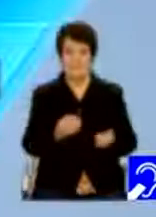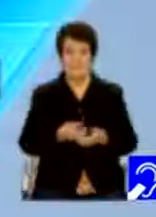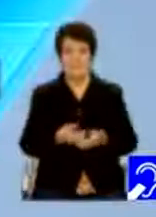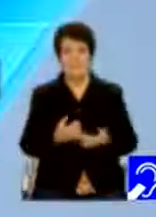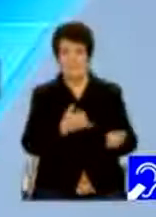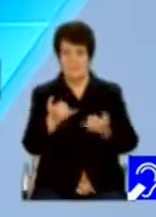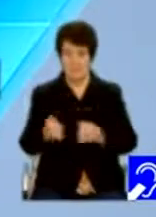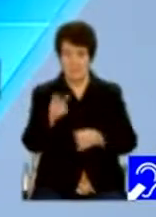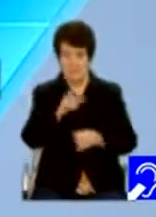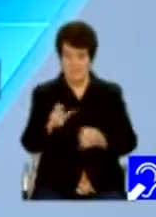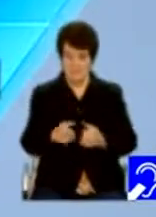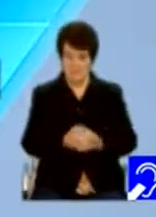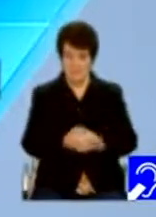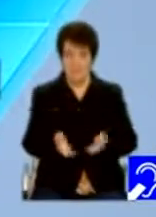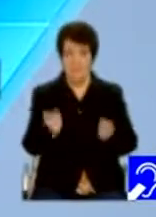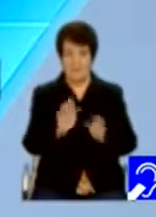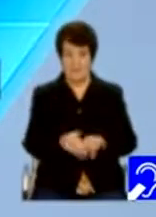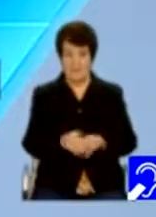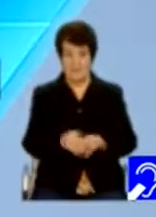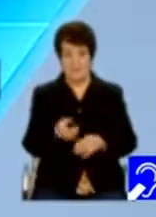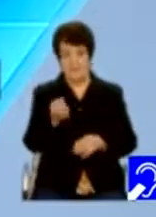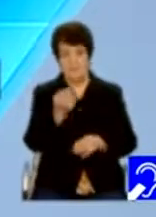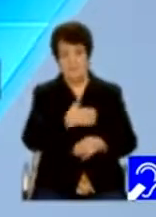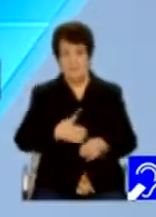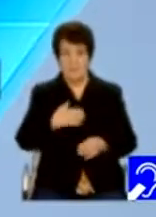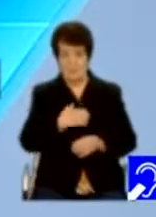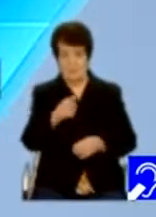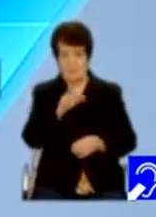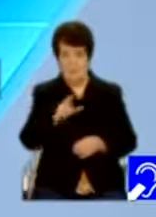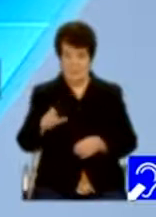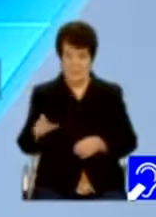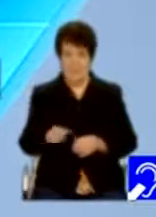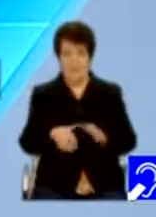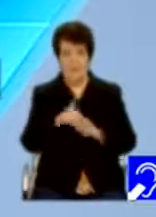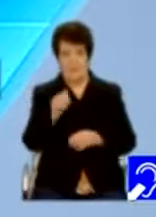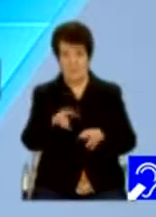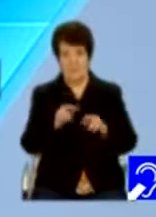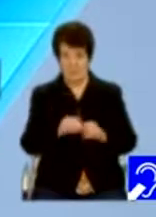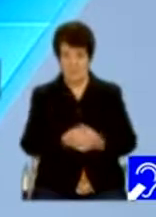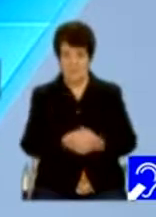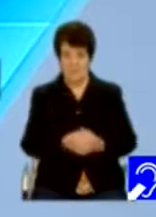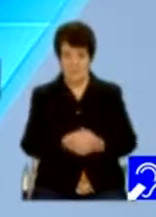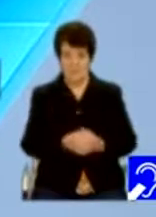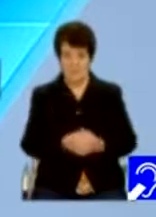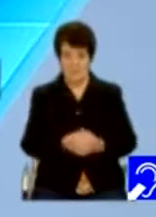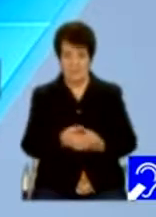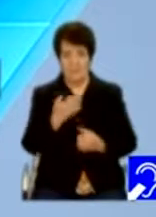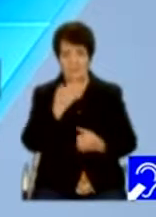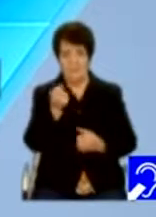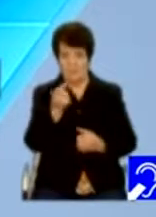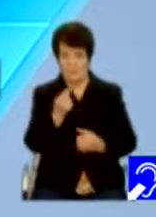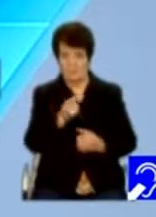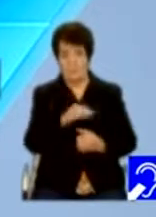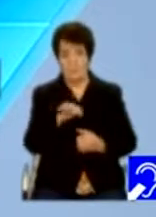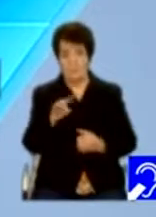cetățeni, au rămas 10 zile până la ziua cea mai importantă pentru Republica Moldova, alegerile parlamentare. În 11 iulie o